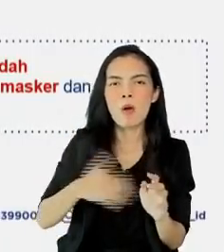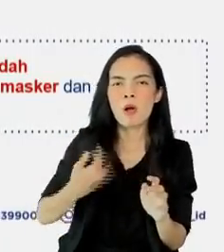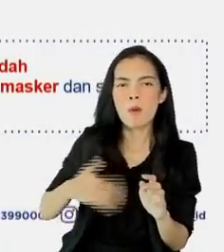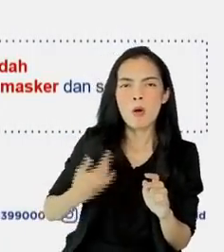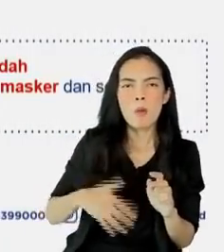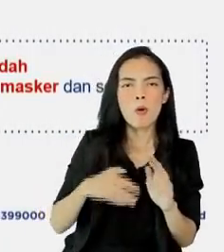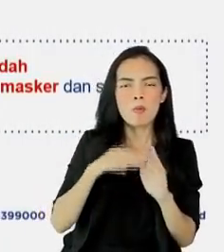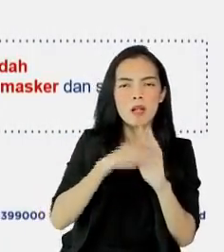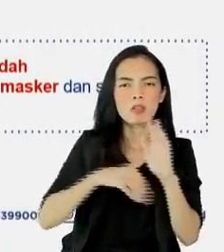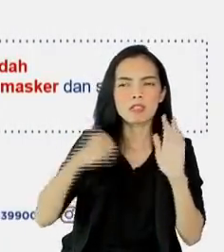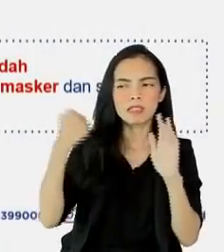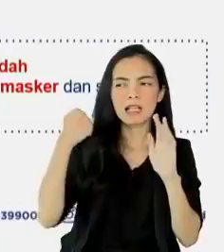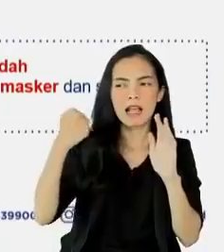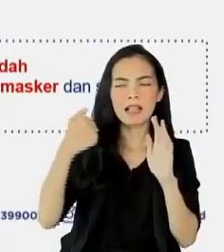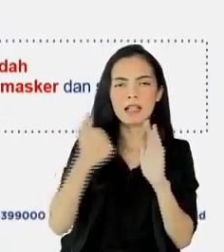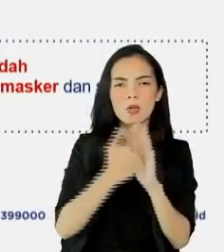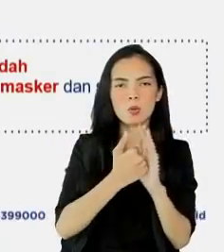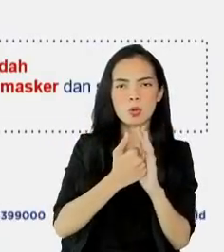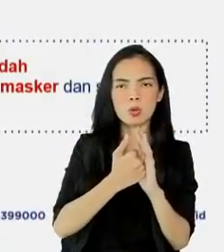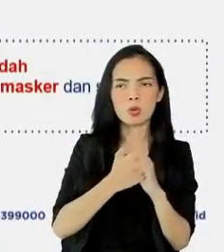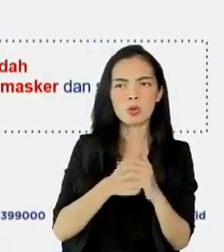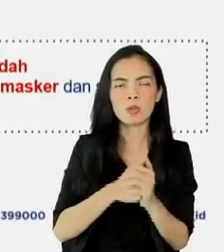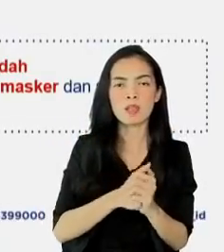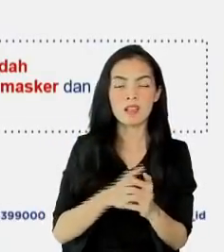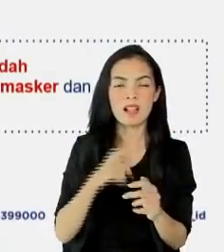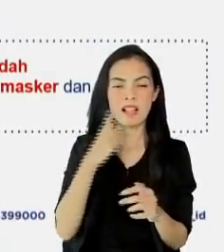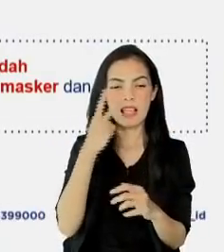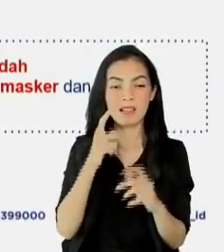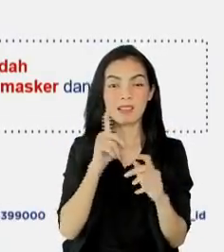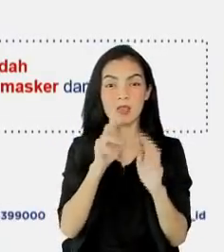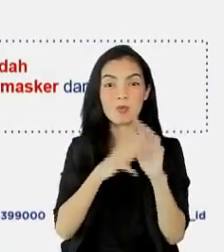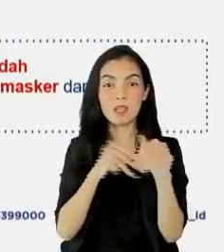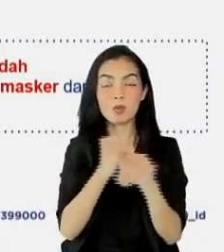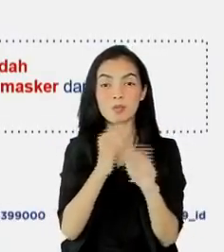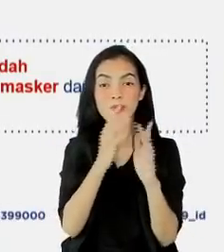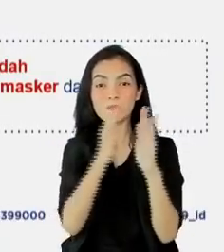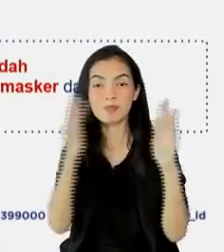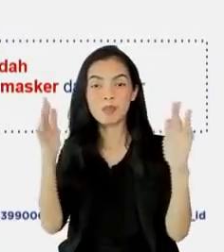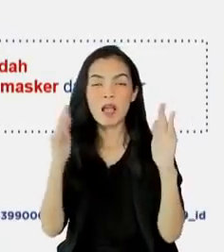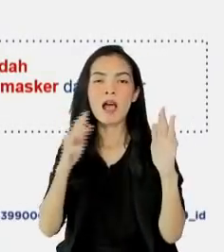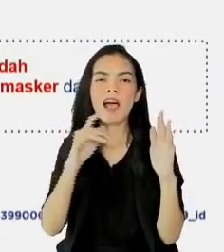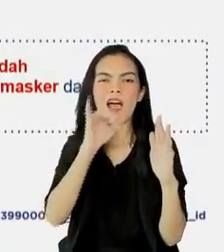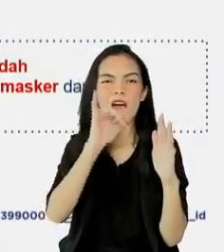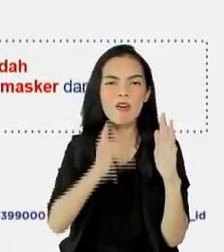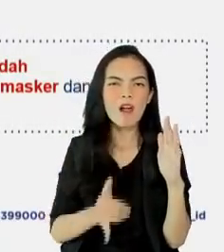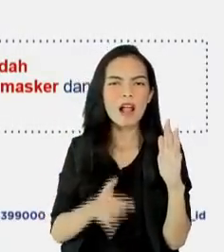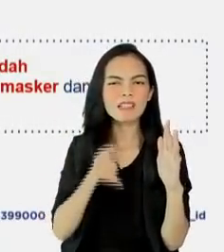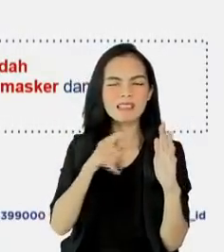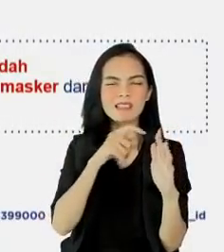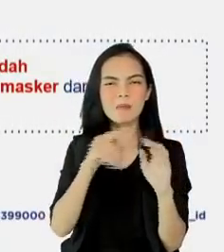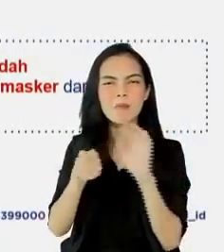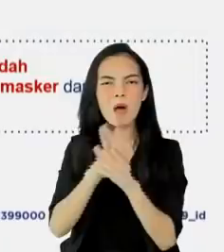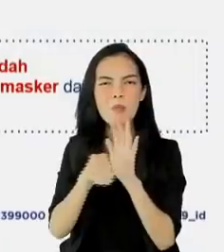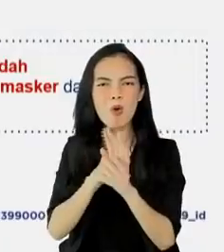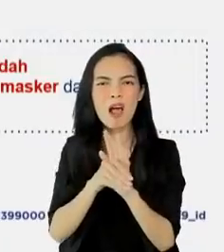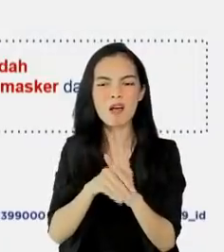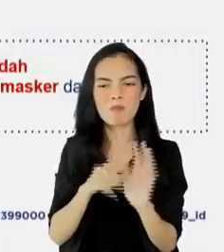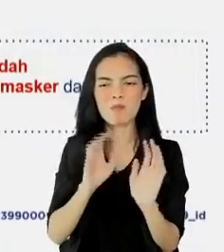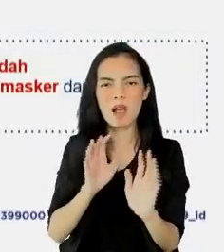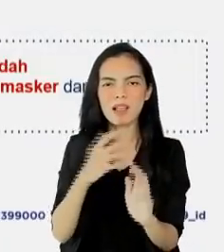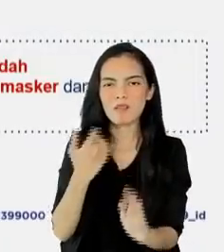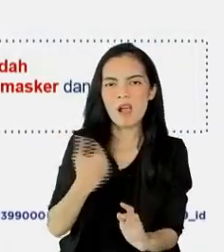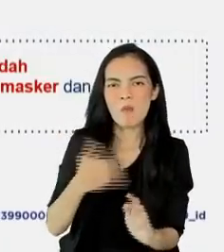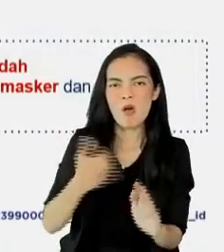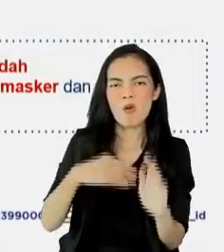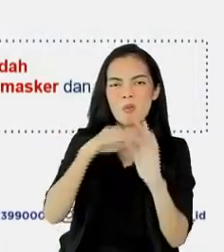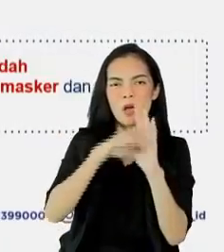evaluasi mingguan, kita lihat di pekan ini malah bertambah untuk cakupan atau luasan kelurahan dan desa dengan kepatuhan yang rendah. Jadi